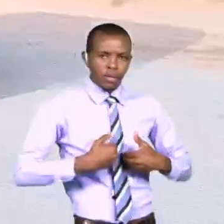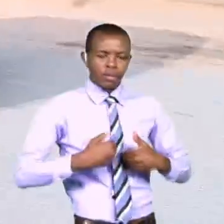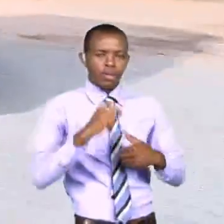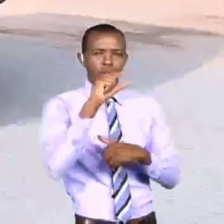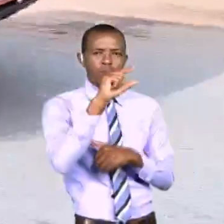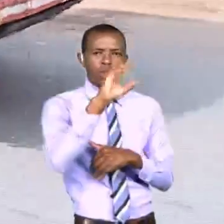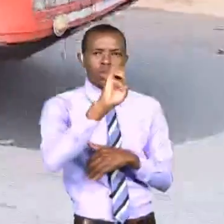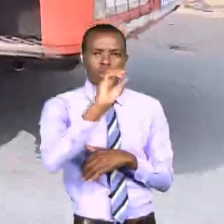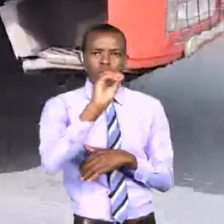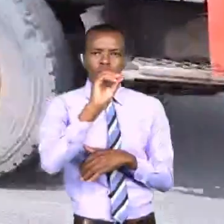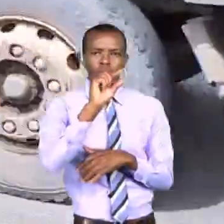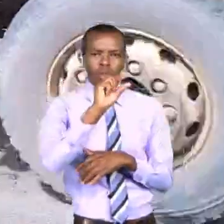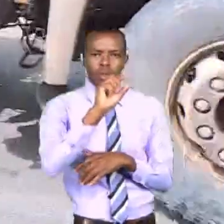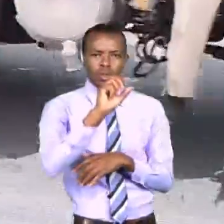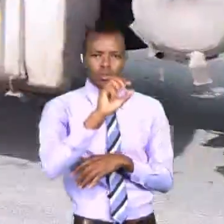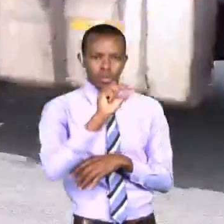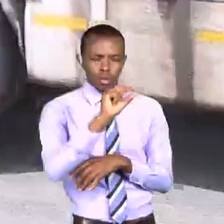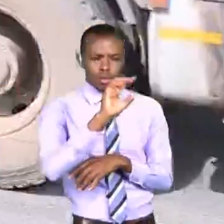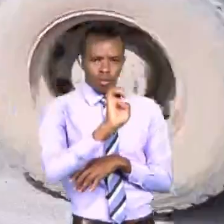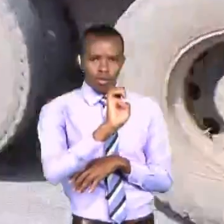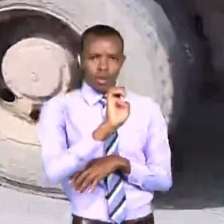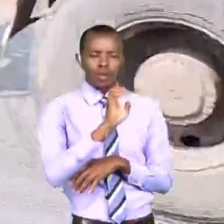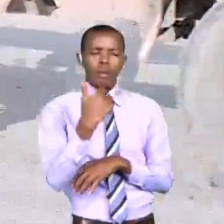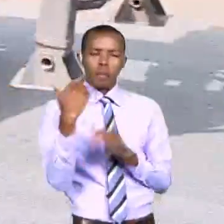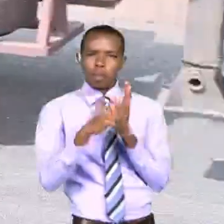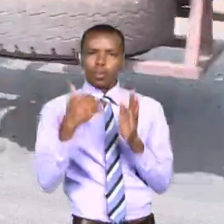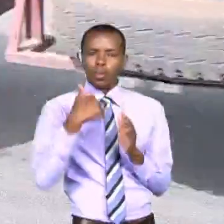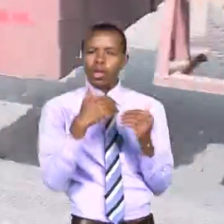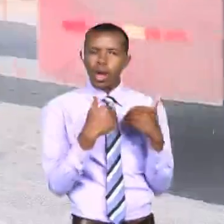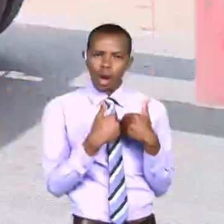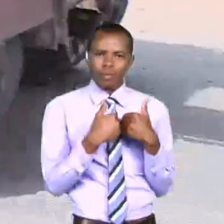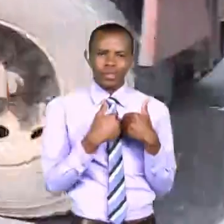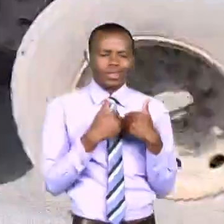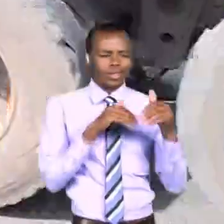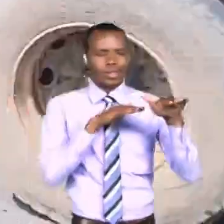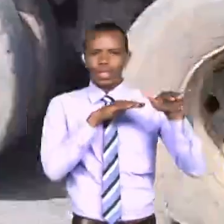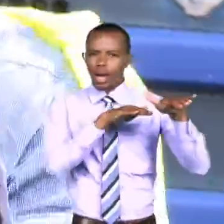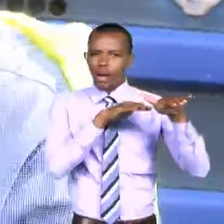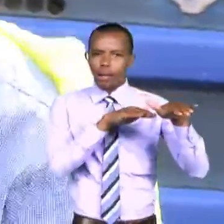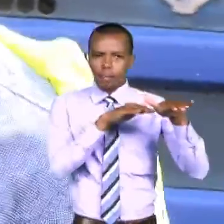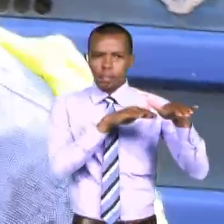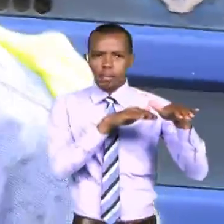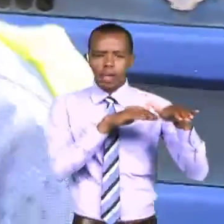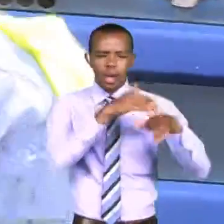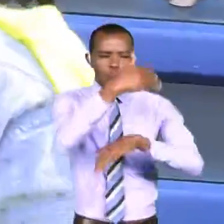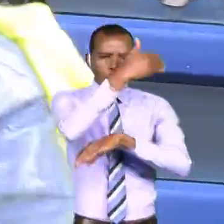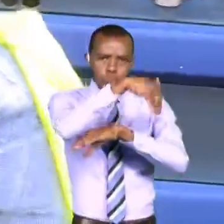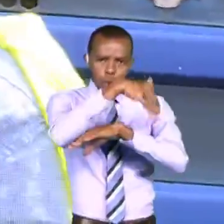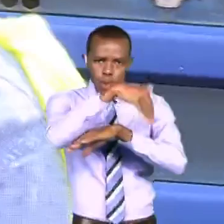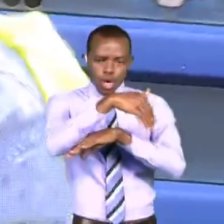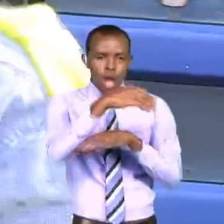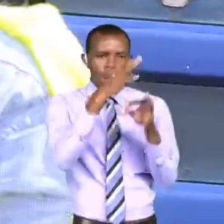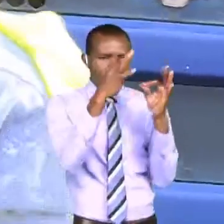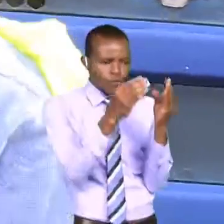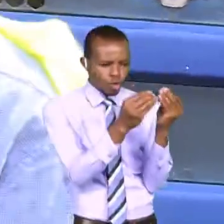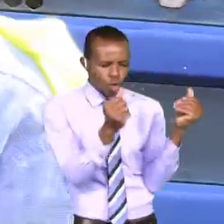Kakai, dereva hizi magari kubwa. Tatizo kubwa kwanza ni jam za kule boda. Sasa wakishughulikia mambo